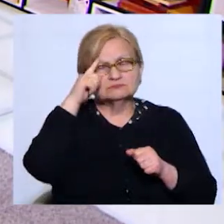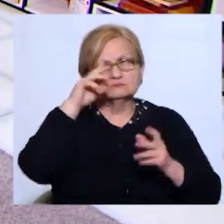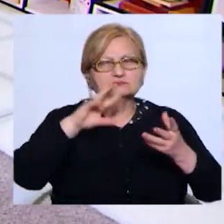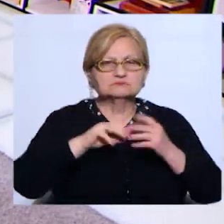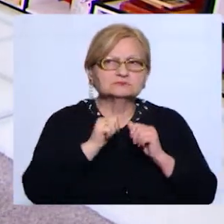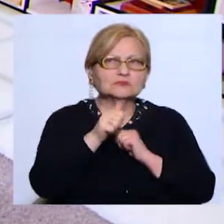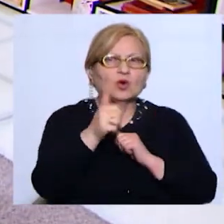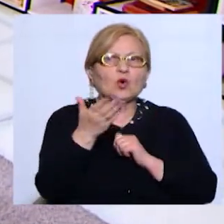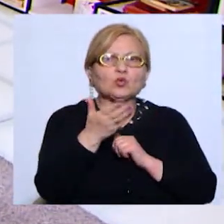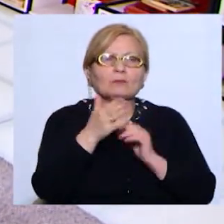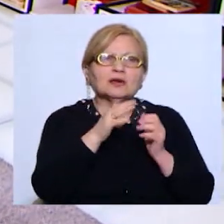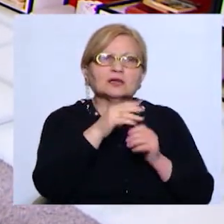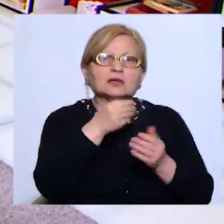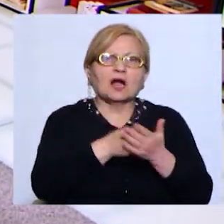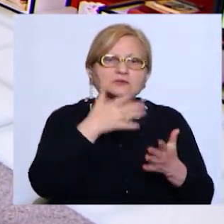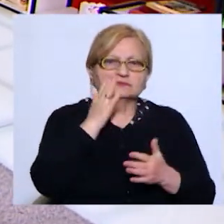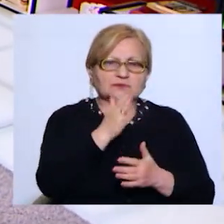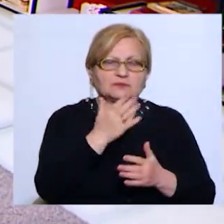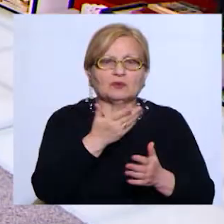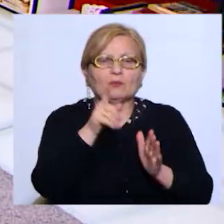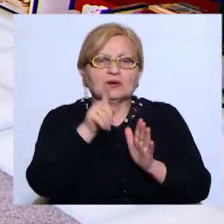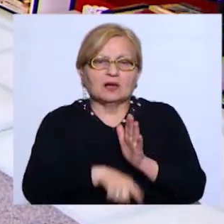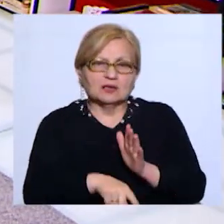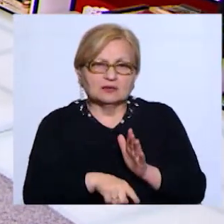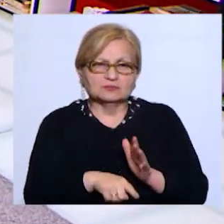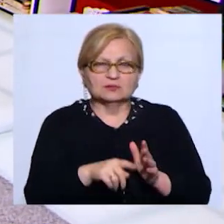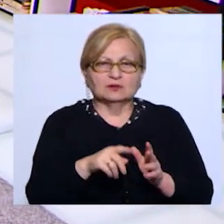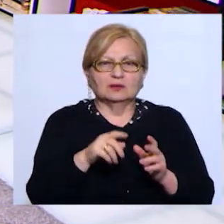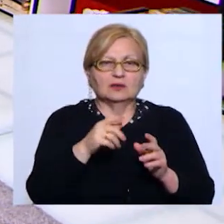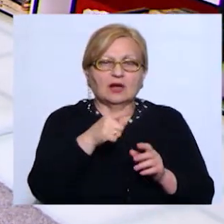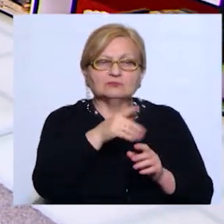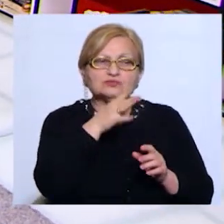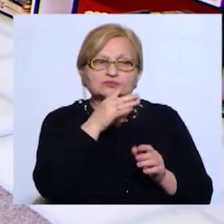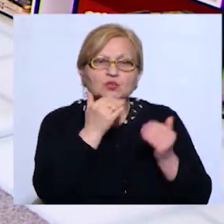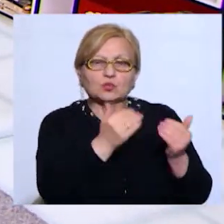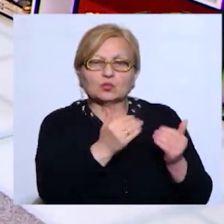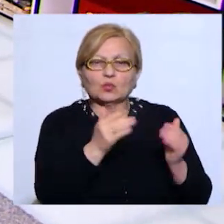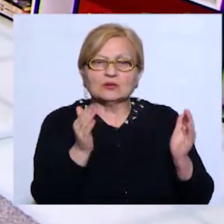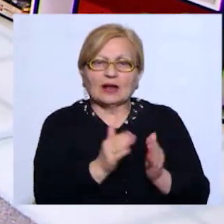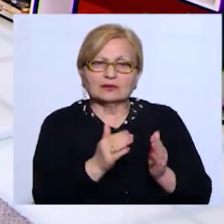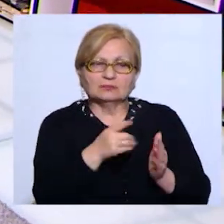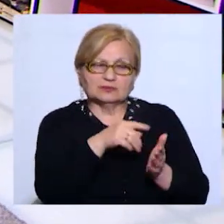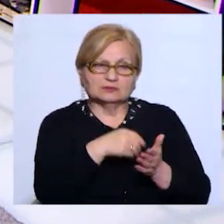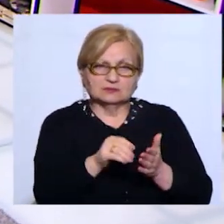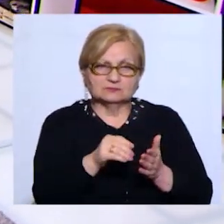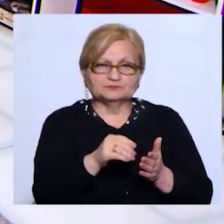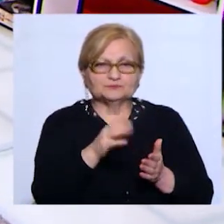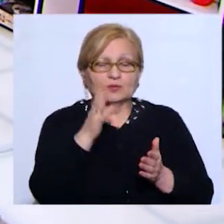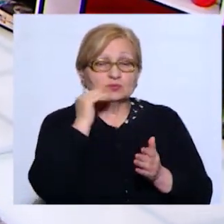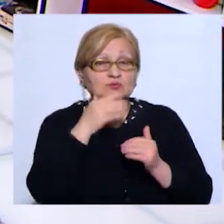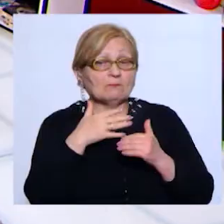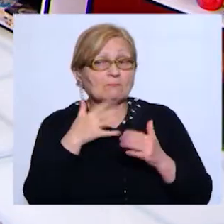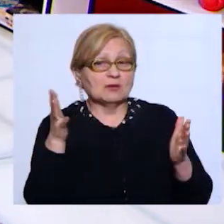რომელი აქცია გაძვირდება, რომელი გაიაფთება, ან რა პერიოდში იქნება ამის ფასი ნაკლები, რომ მაშინ იყიდო, რაც როცა მეტი